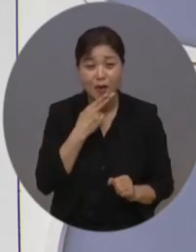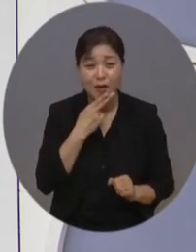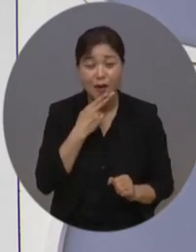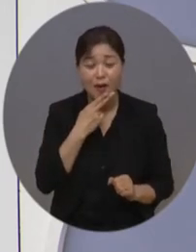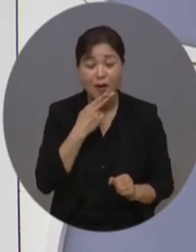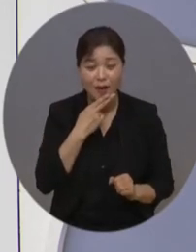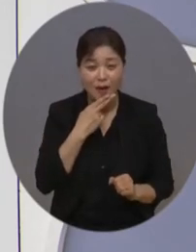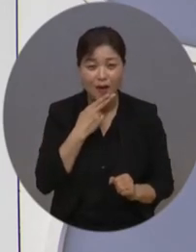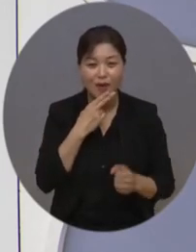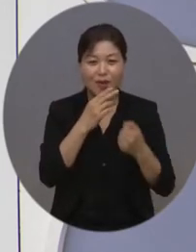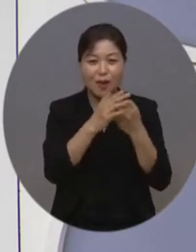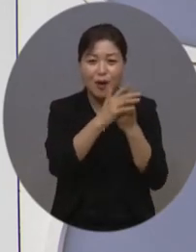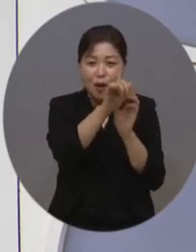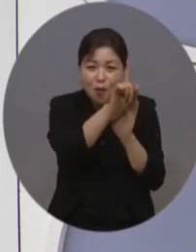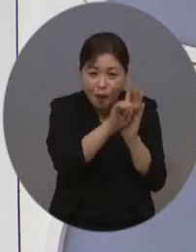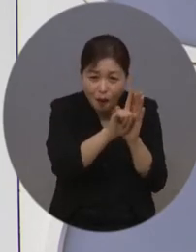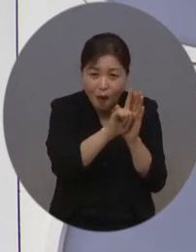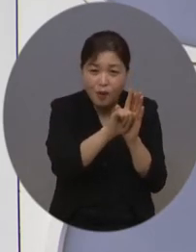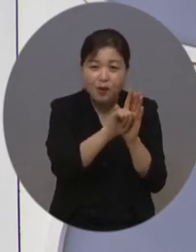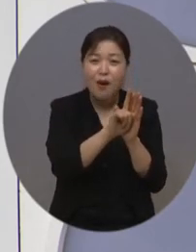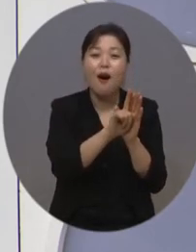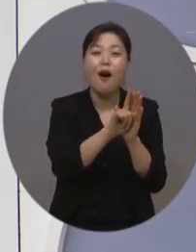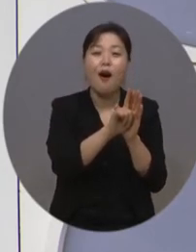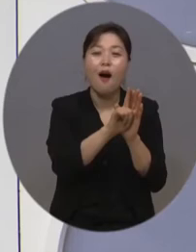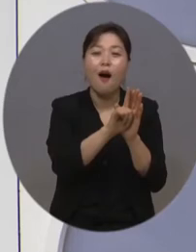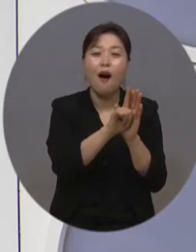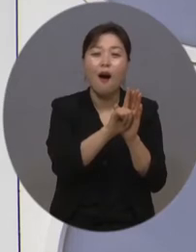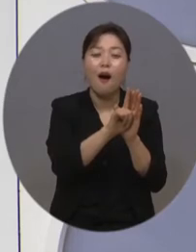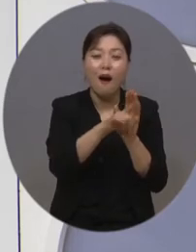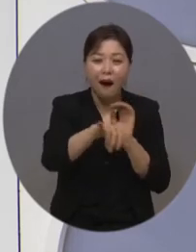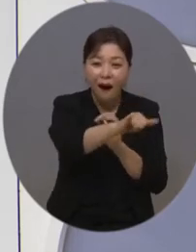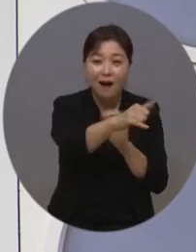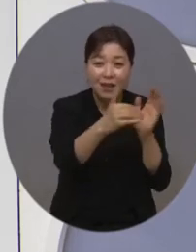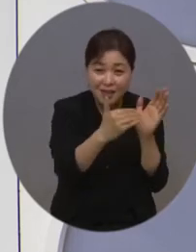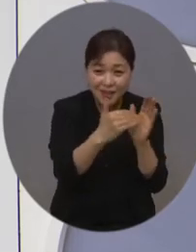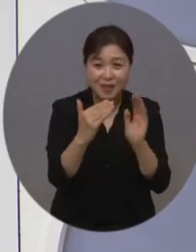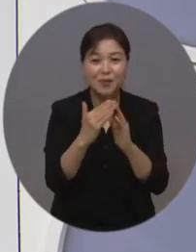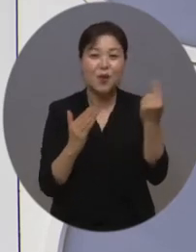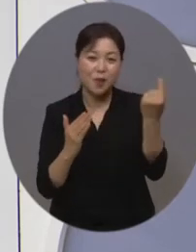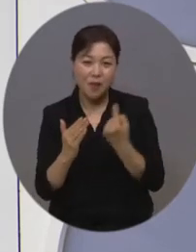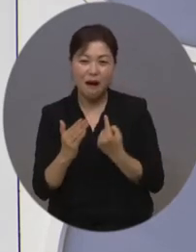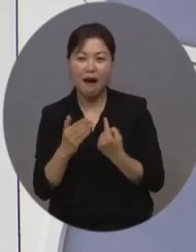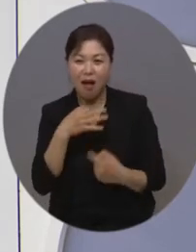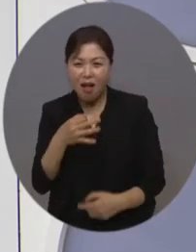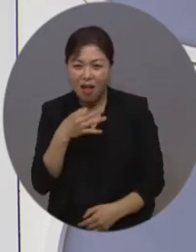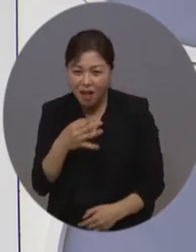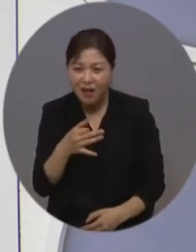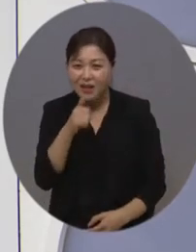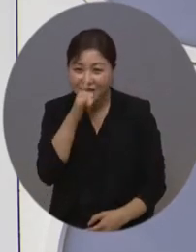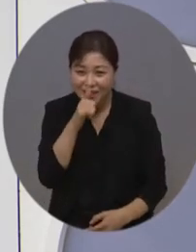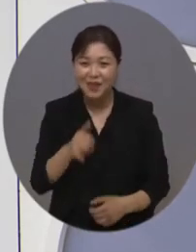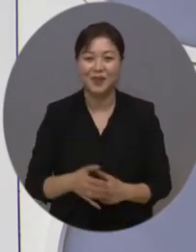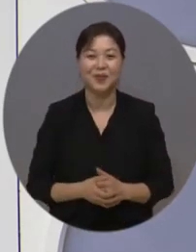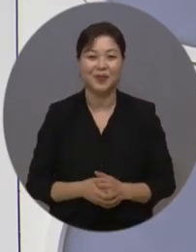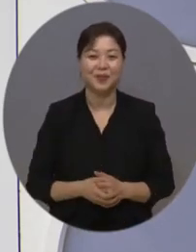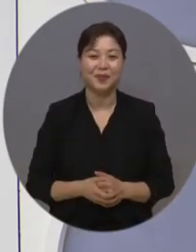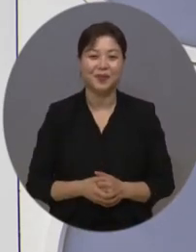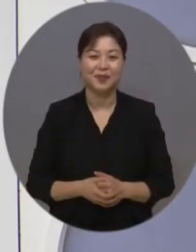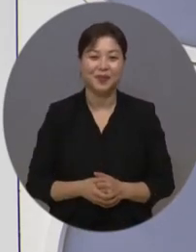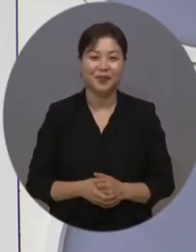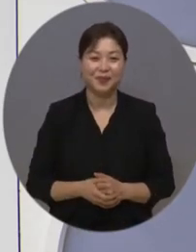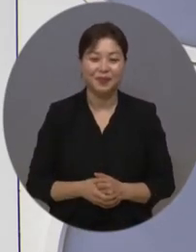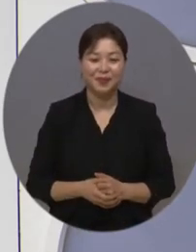오면은 감기 걸리는 이유가 그래서 우리가 이 참물 저는 그래서 뭐